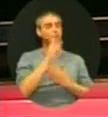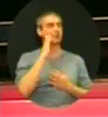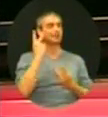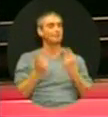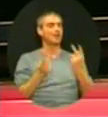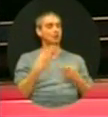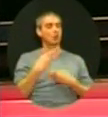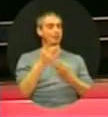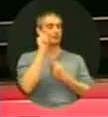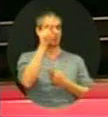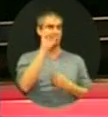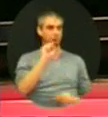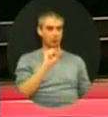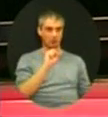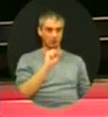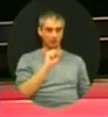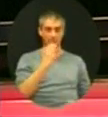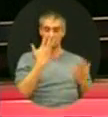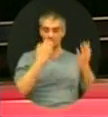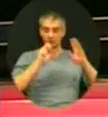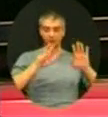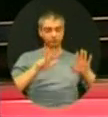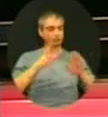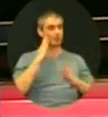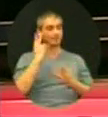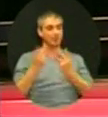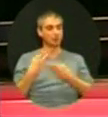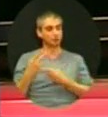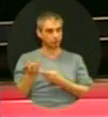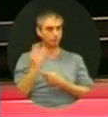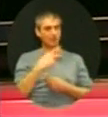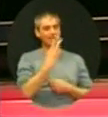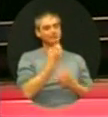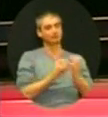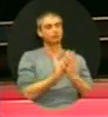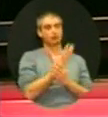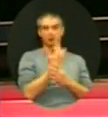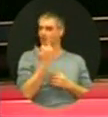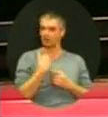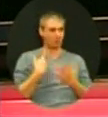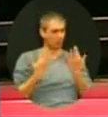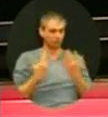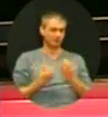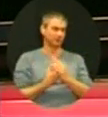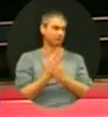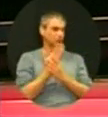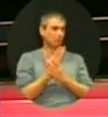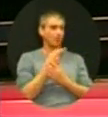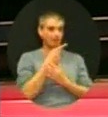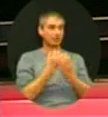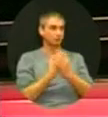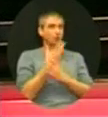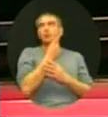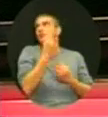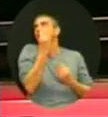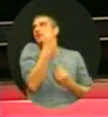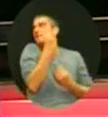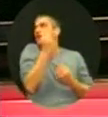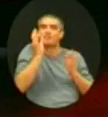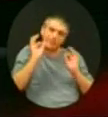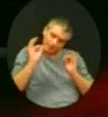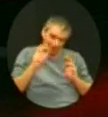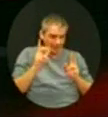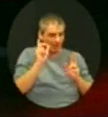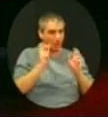מיטות בסורוקה. 98 מיטות אשפוז, 20 מיטות שיקום, שבדרך כלל אנחנו לא סופרים את השיקום, אבל השיקום הוא הדבר